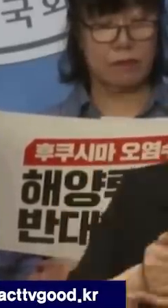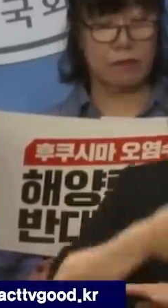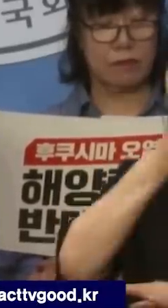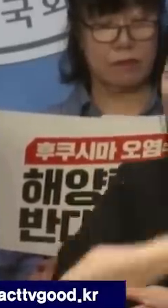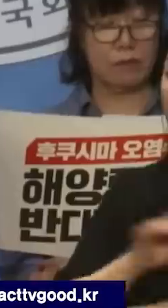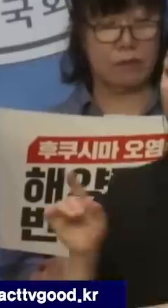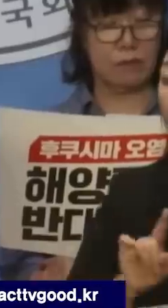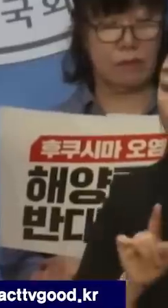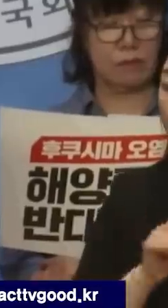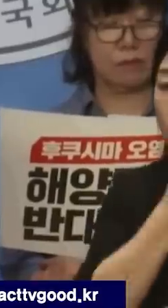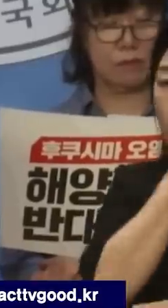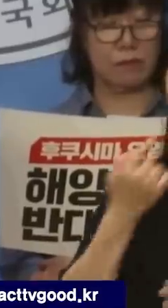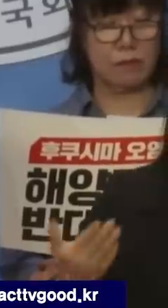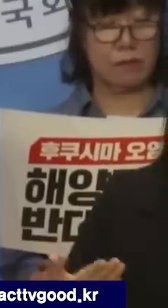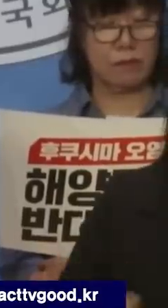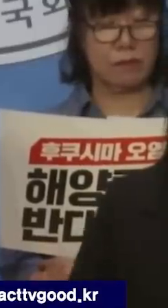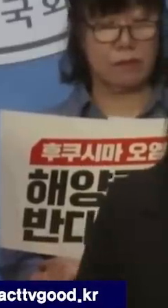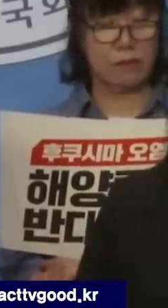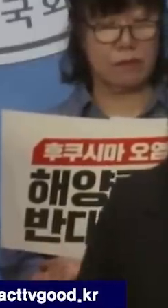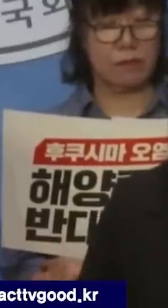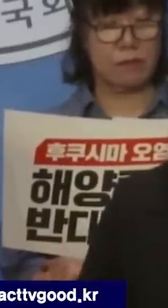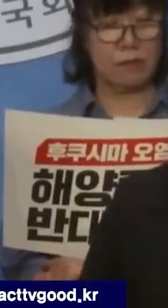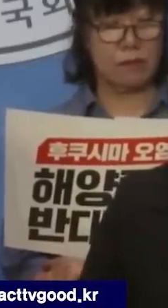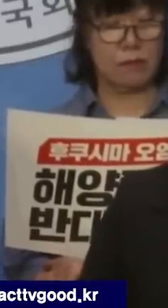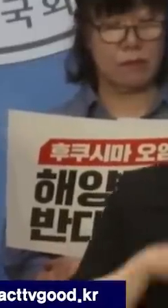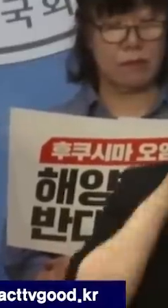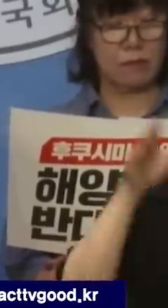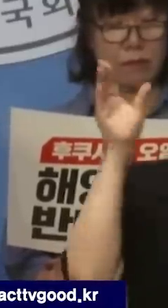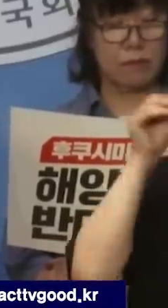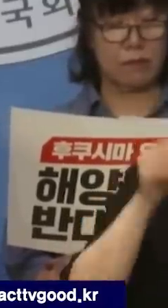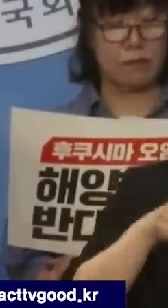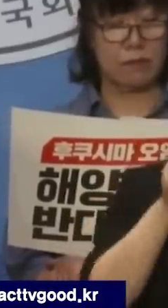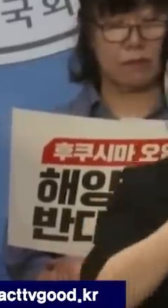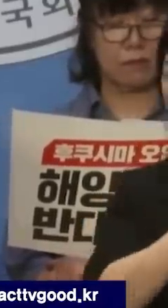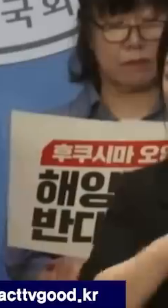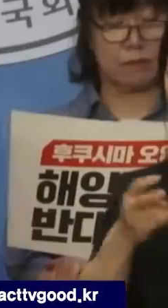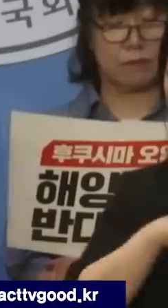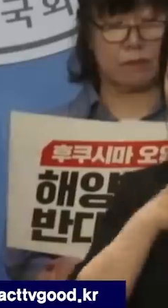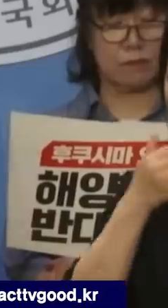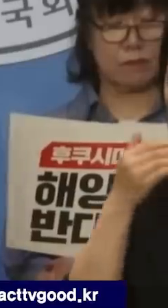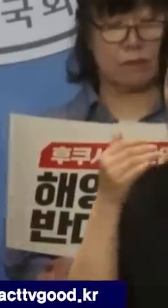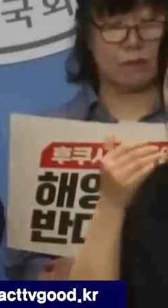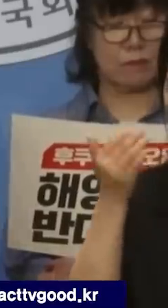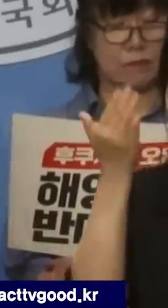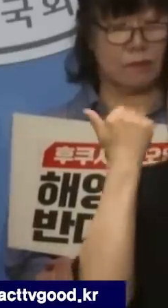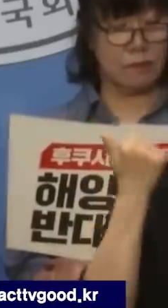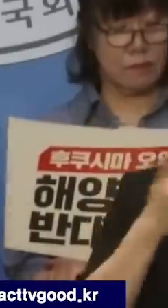국익도 보이지 않는다. 무지성 외교이자 굴종 외교이다.